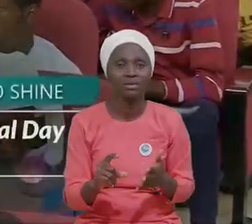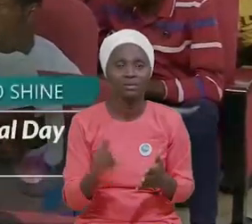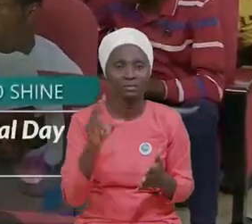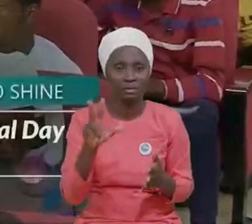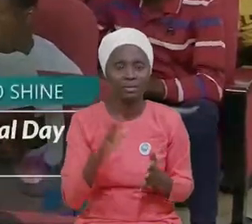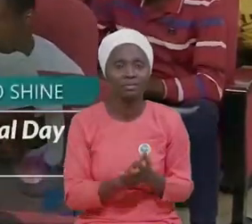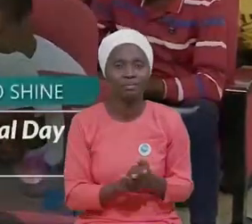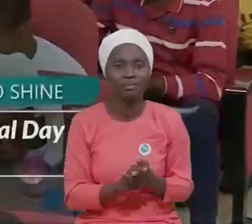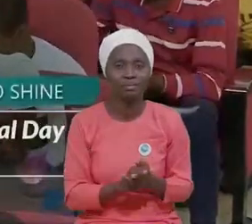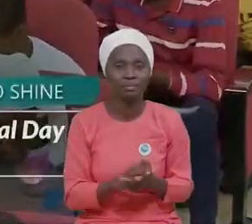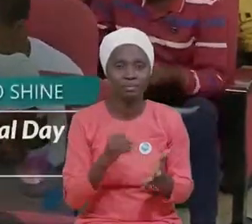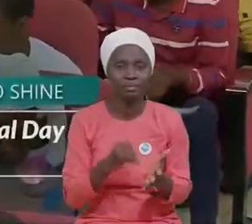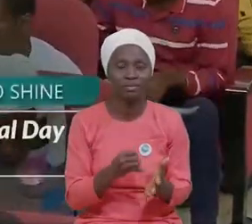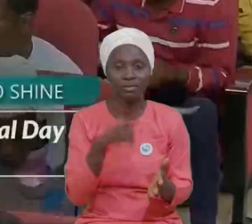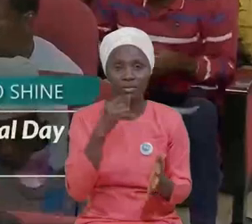le verset 3.